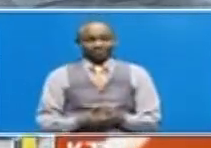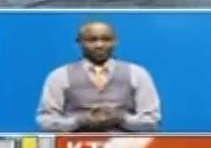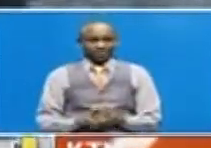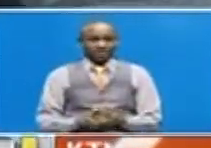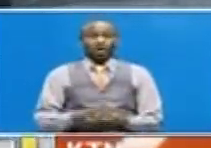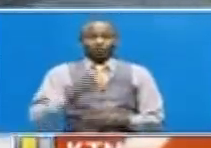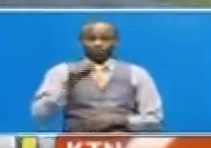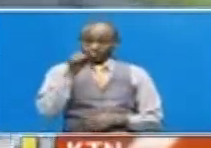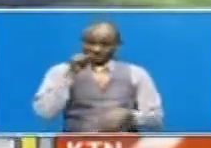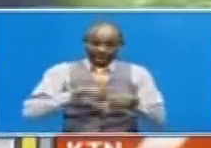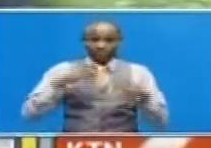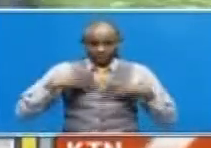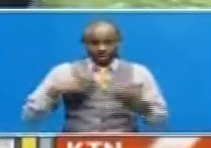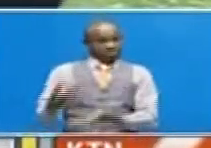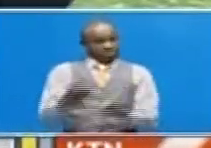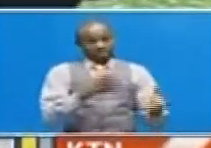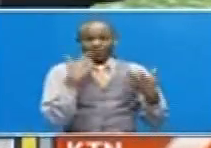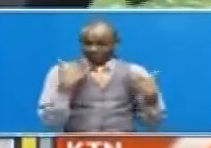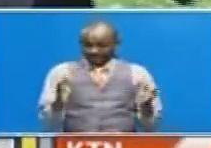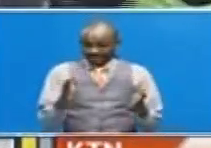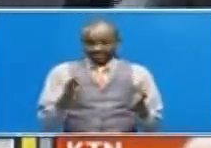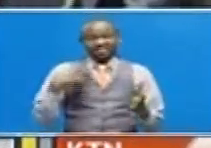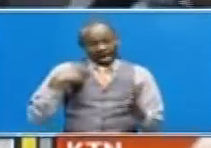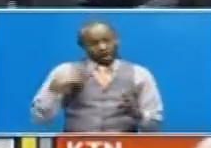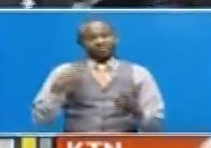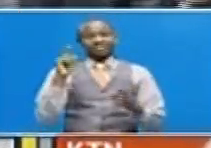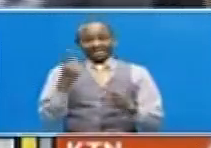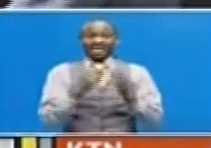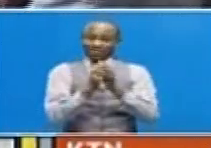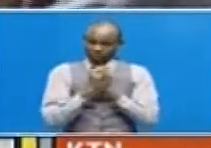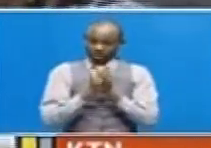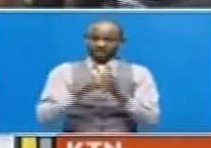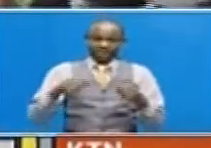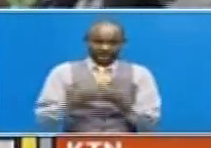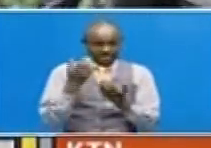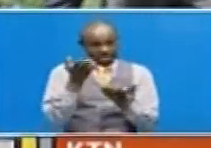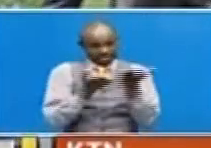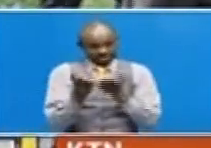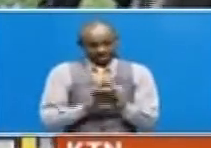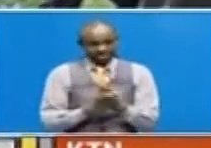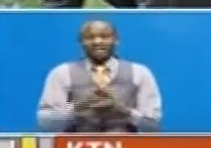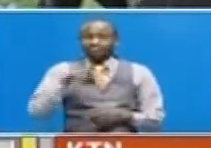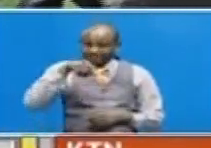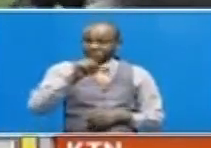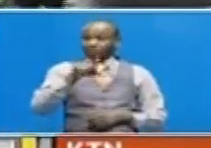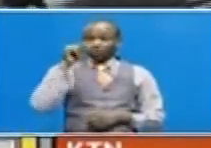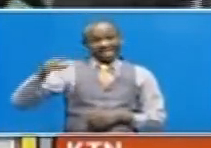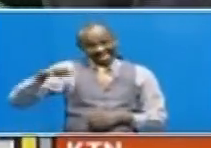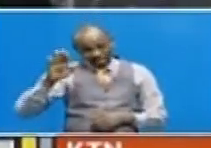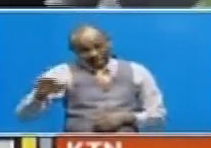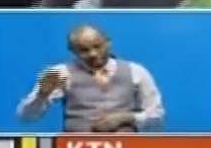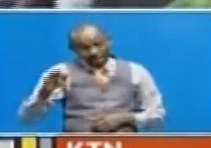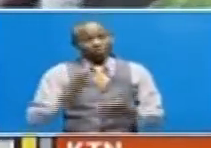hata baada ya kufukuliwa kwa mwili, huku ibada ya pili ikitarajiwa kupangwa upya mahali alikochagua mwenyewe kupitia